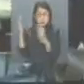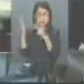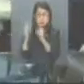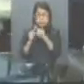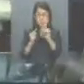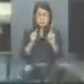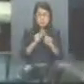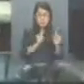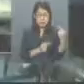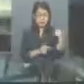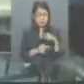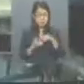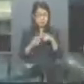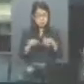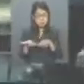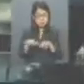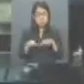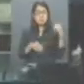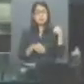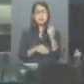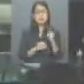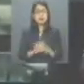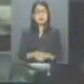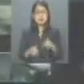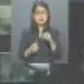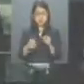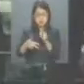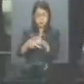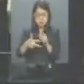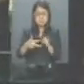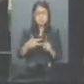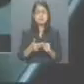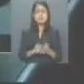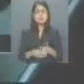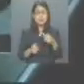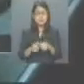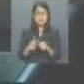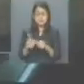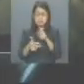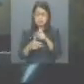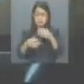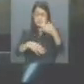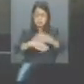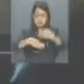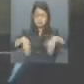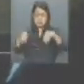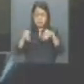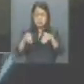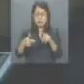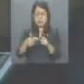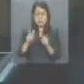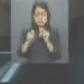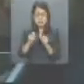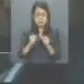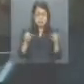องค์การบริหารส่วนตำบลสาคูเขื่อนบางขาวเหนียวดำตำบลศรีสาครและบริเวณที่ทำการองค์การบริหารส่ว